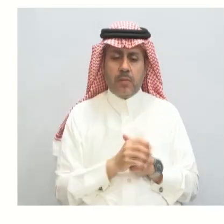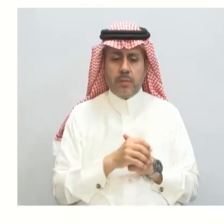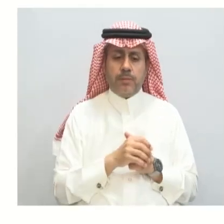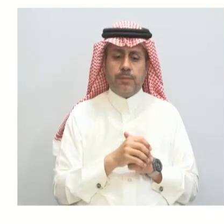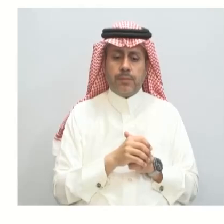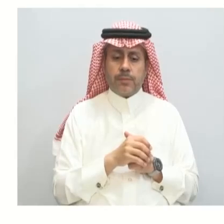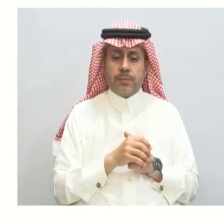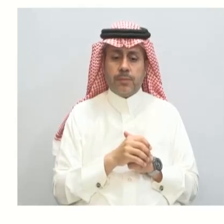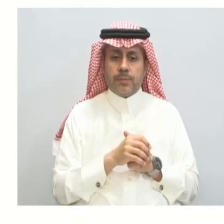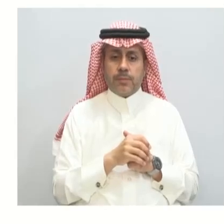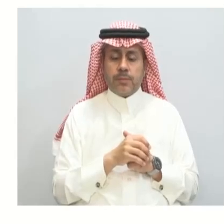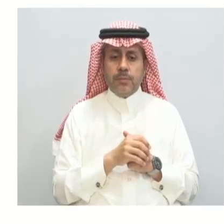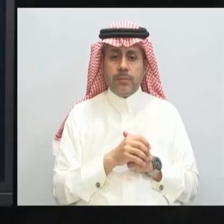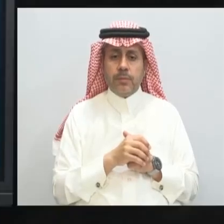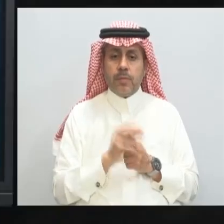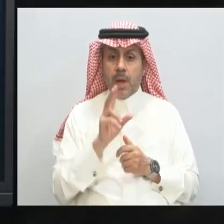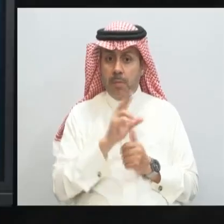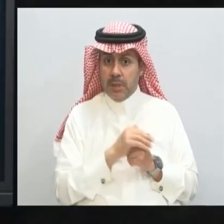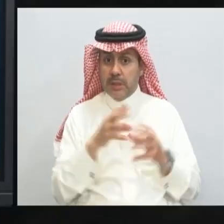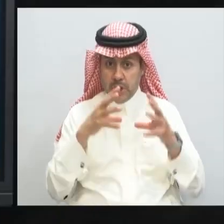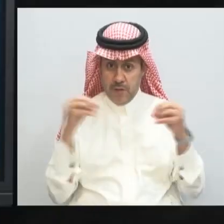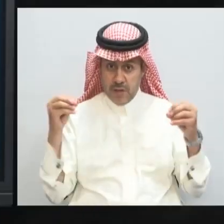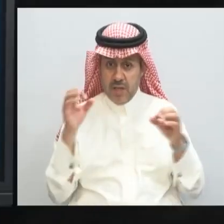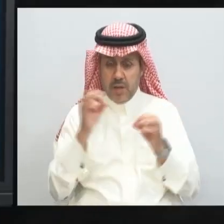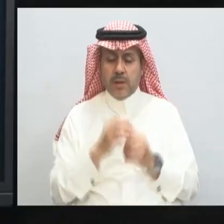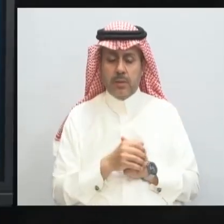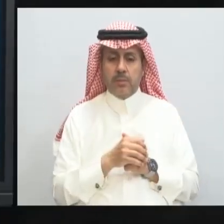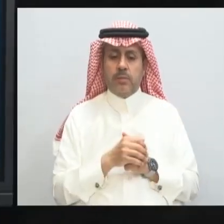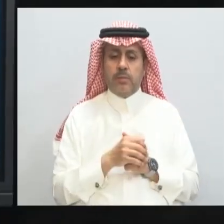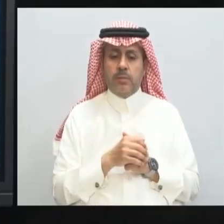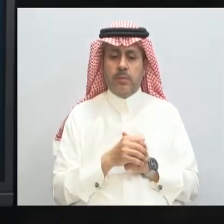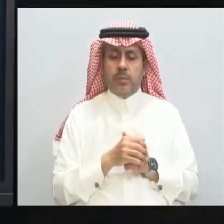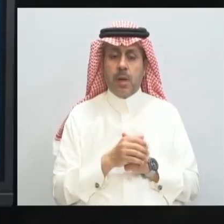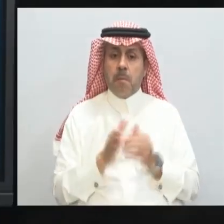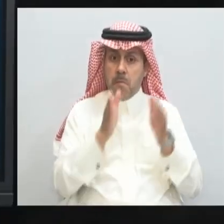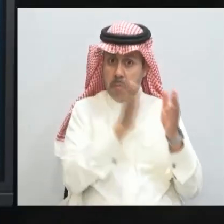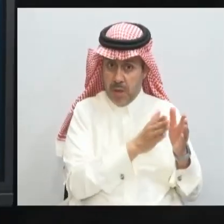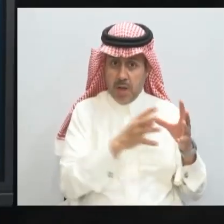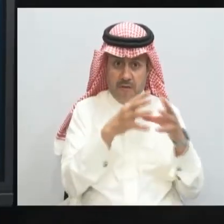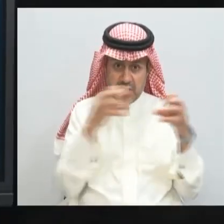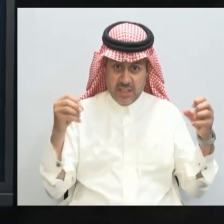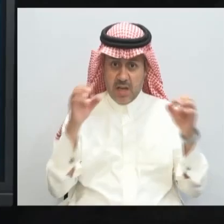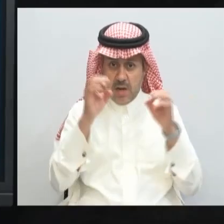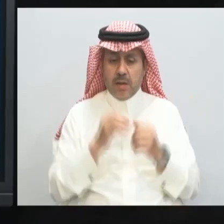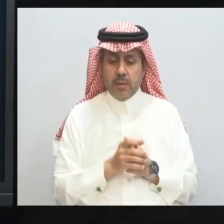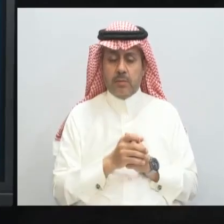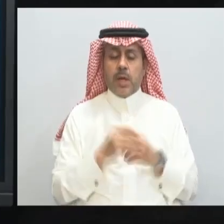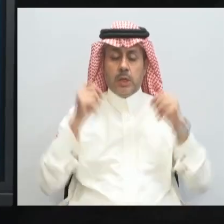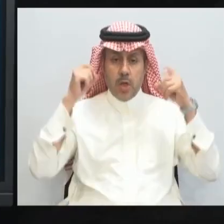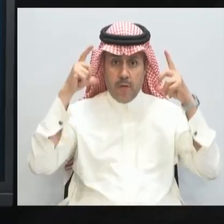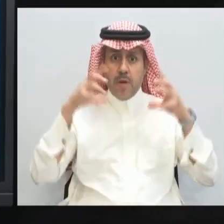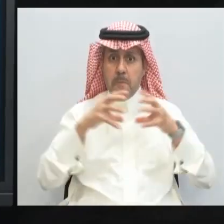فهذه هذا شيء من تفسير هذه الايات بعد ان فسرنا هذه الايات وتعرفنا على شيء من